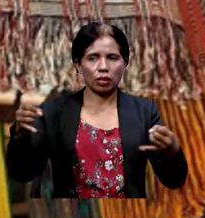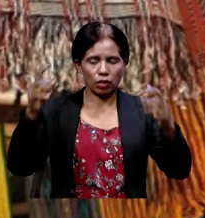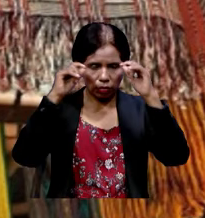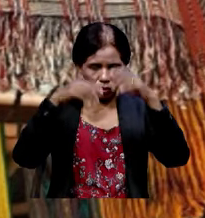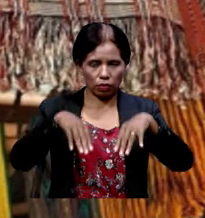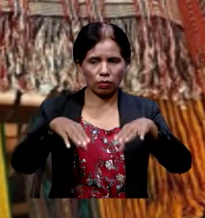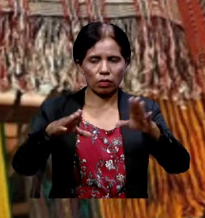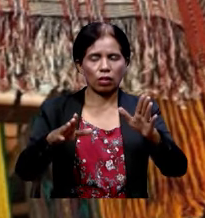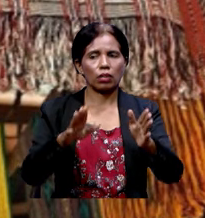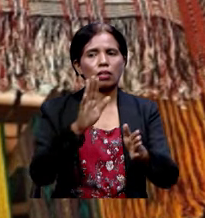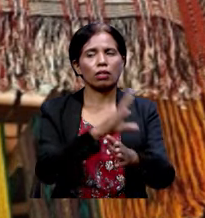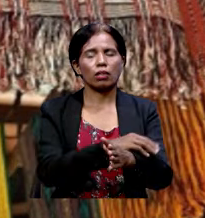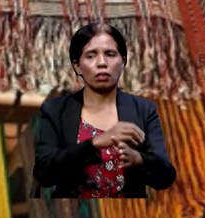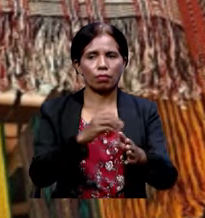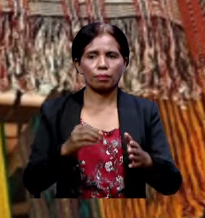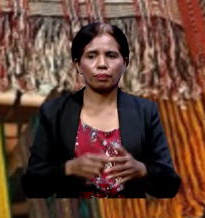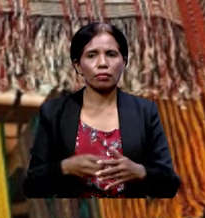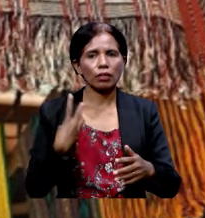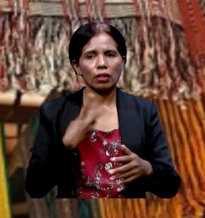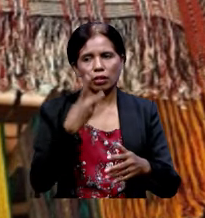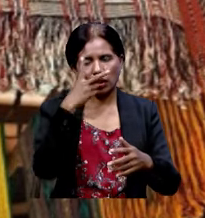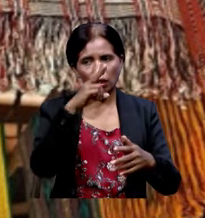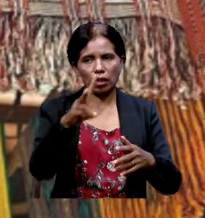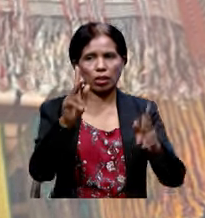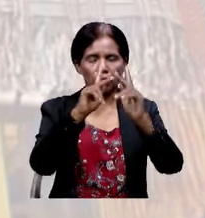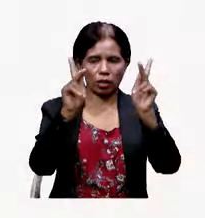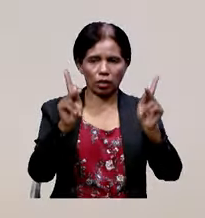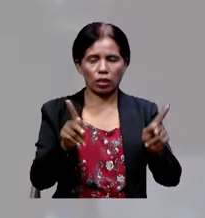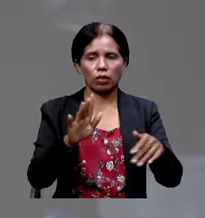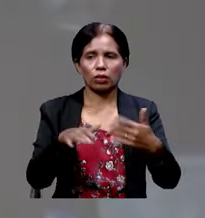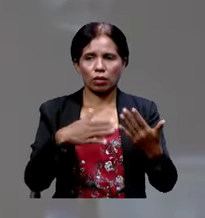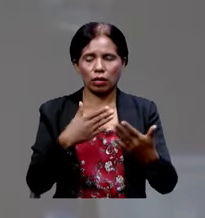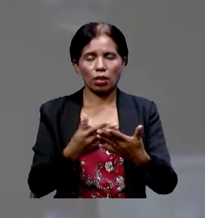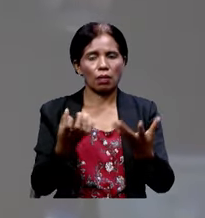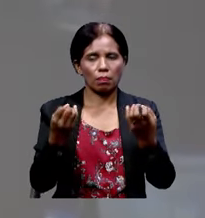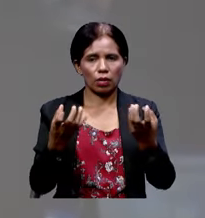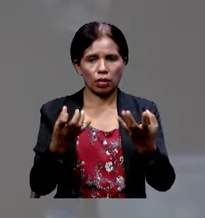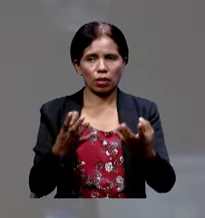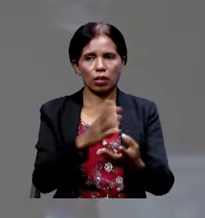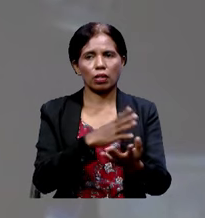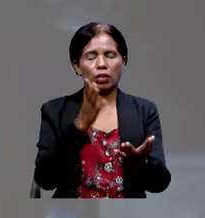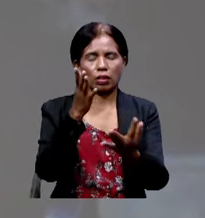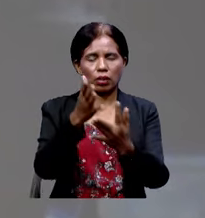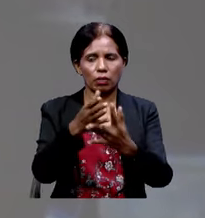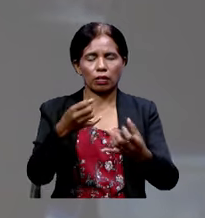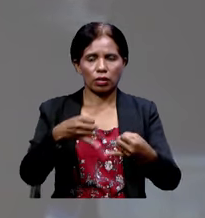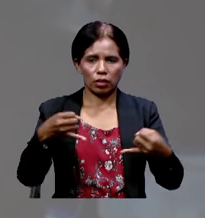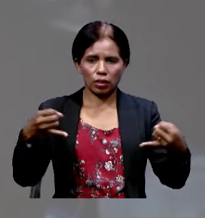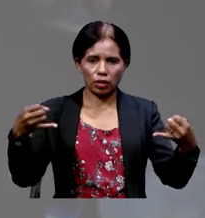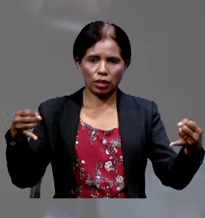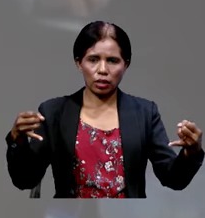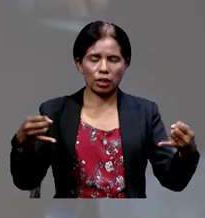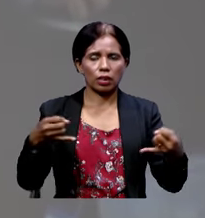baratu. Ita hare iha loza sineza sira barak liu tama tais tekstil